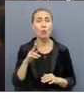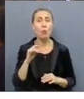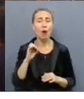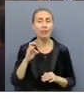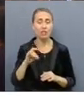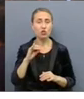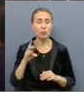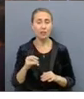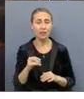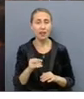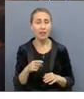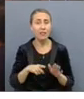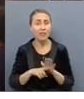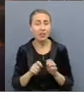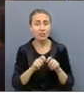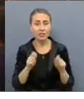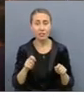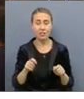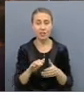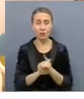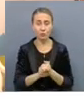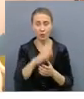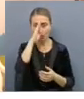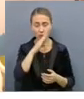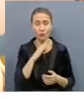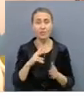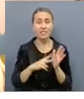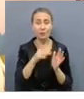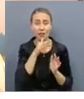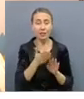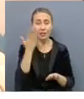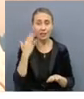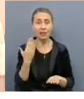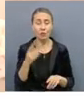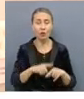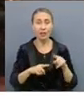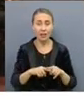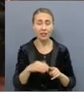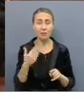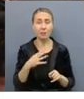который основал Союз отцов в Астане еще 7 лет назад. Его родителям в ходе нынешнего форума были